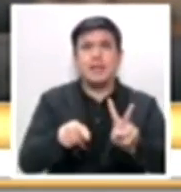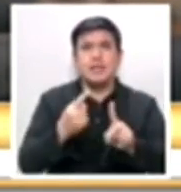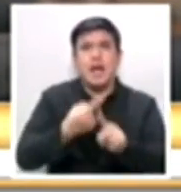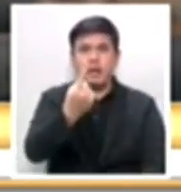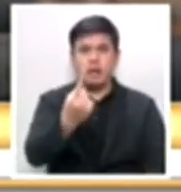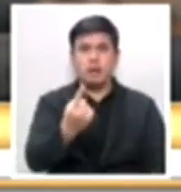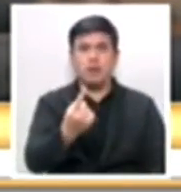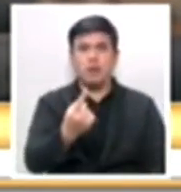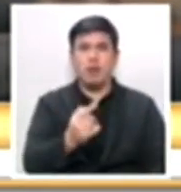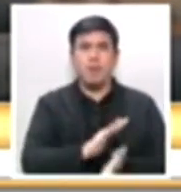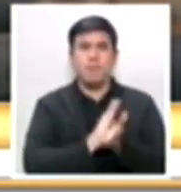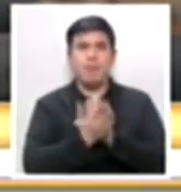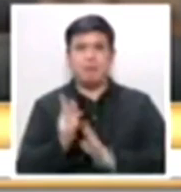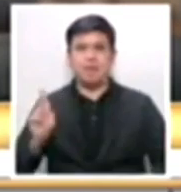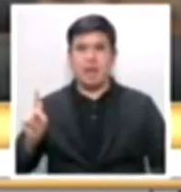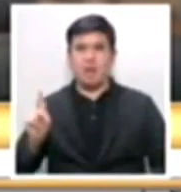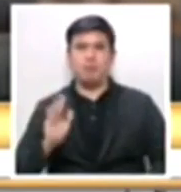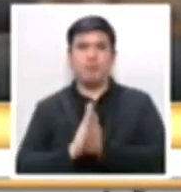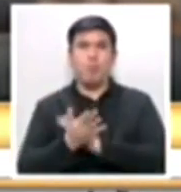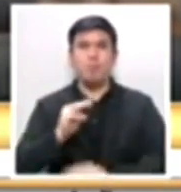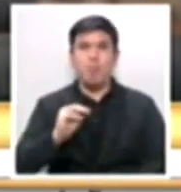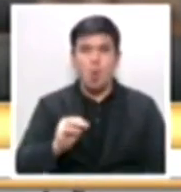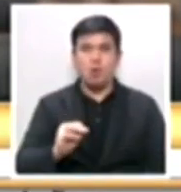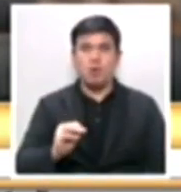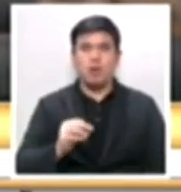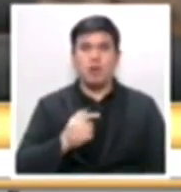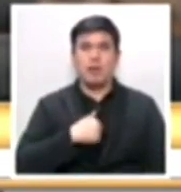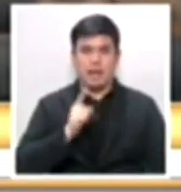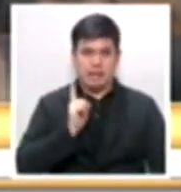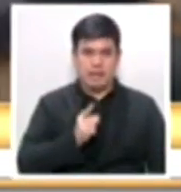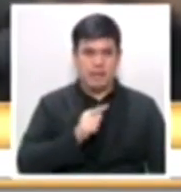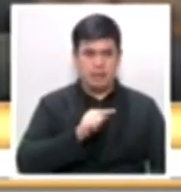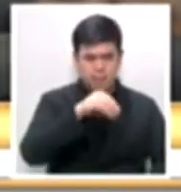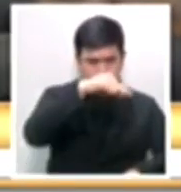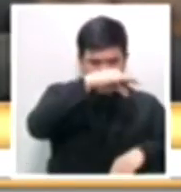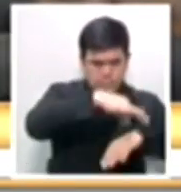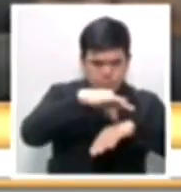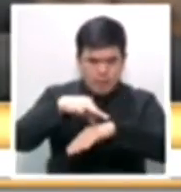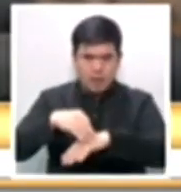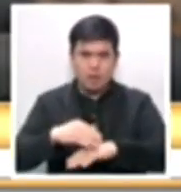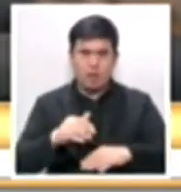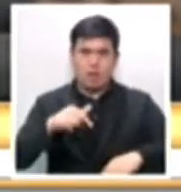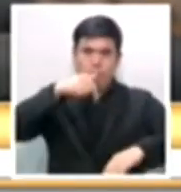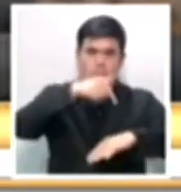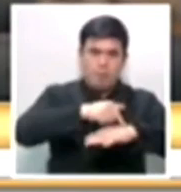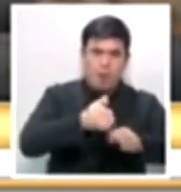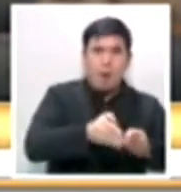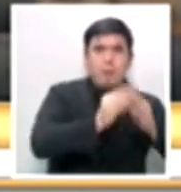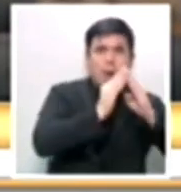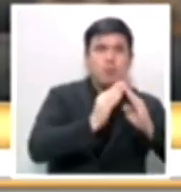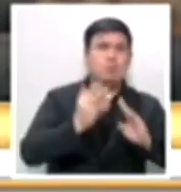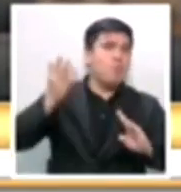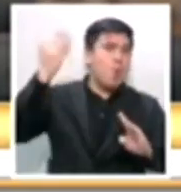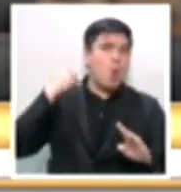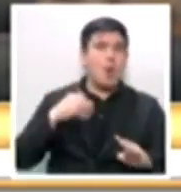าแต่ในสภาพพื้นที่จริงมีการก่อสร้างลงเข็มตอนนี้กำลังขึ้นชั้น2แล้วทั้งที่ตอนก่อนหน้